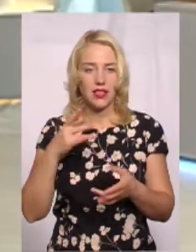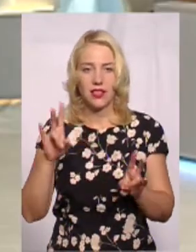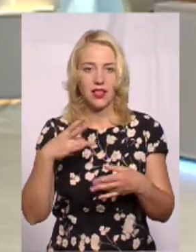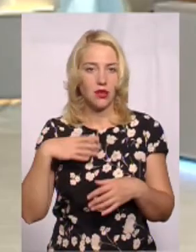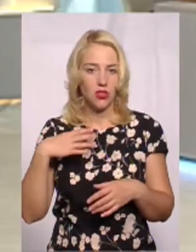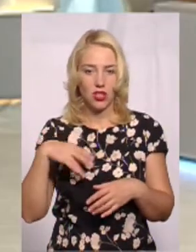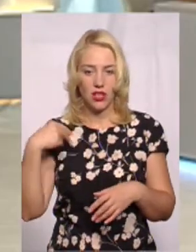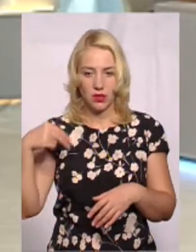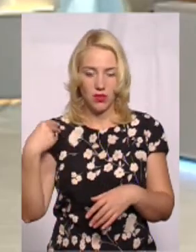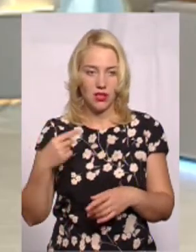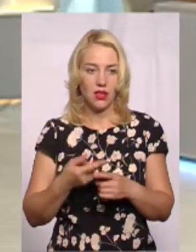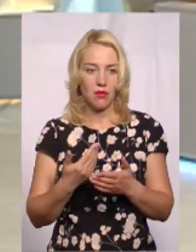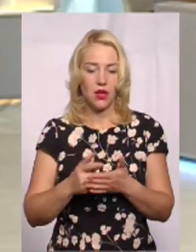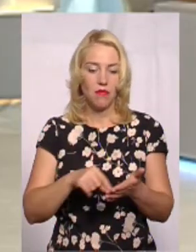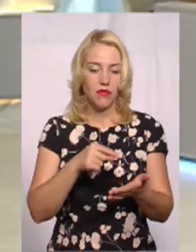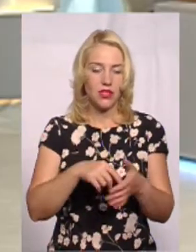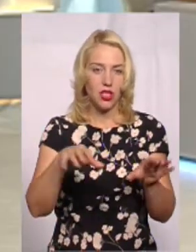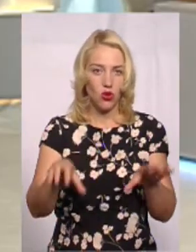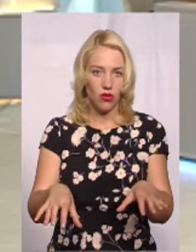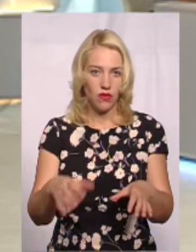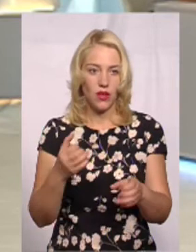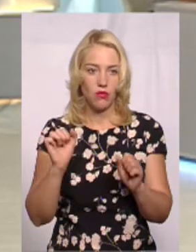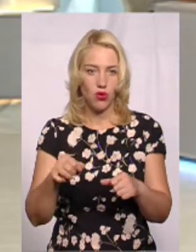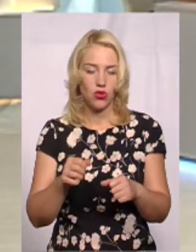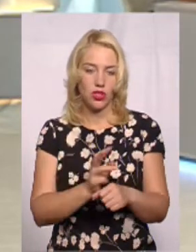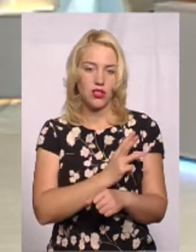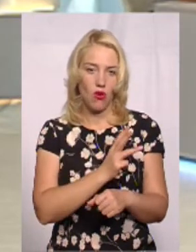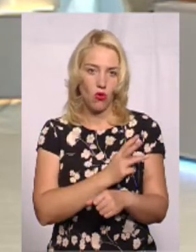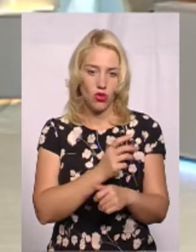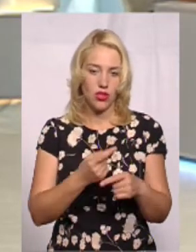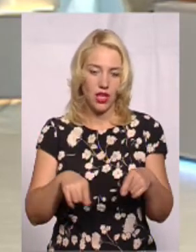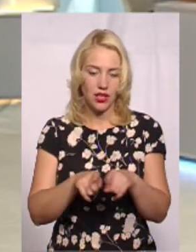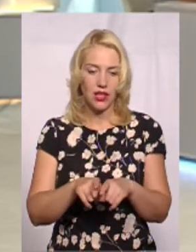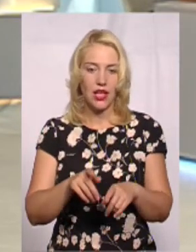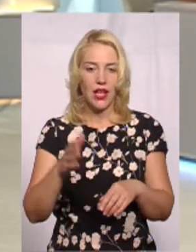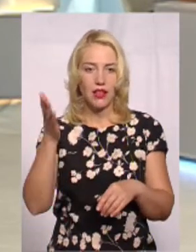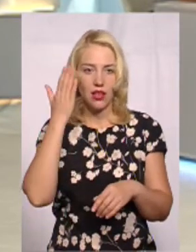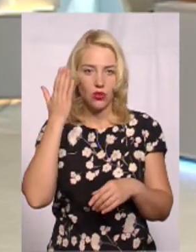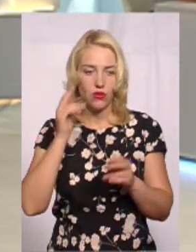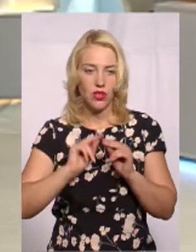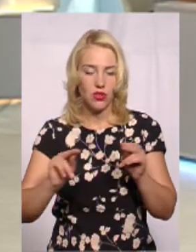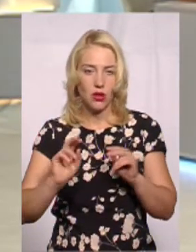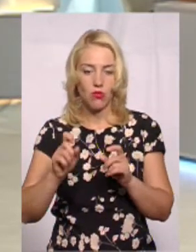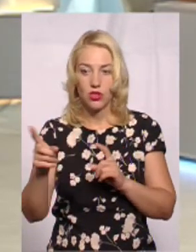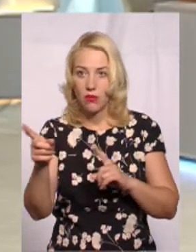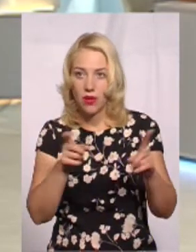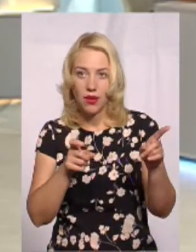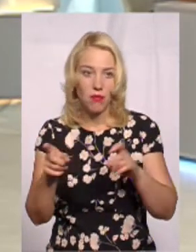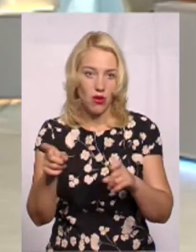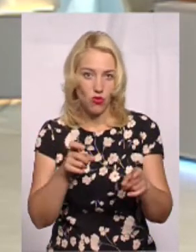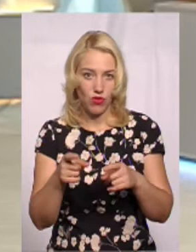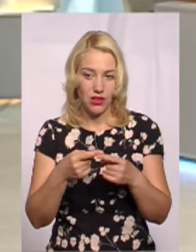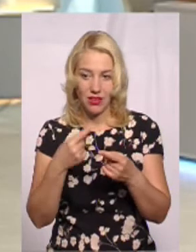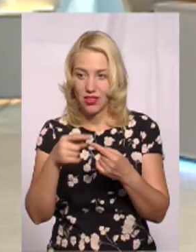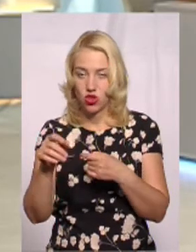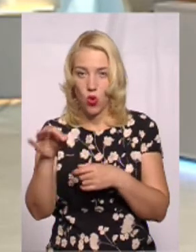президента. Тобто от, ті самі міські голови, вони можуть заохочувати тих талановитих вчителів, переманювати з інших областей. Та й